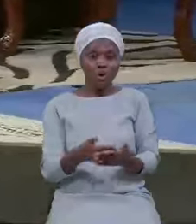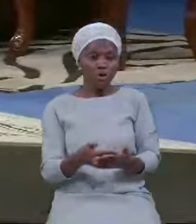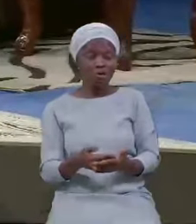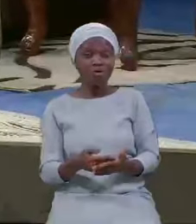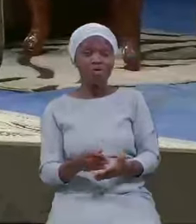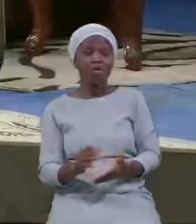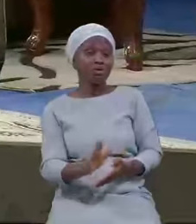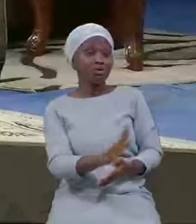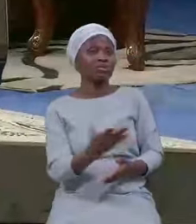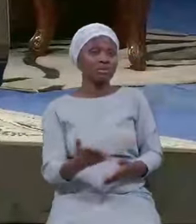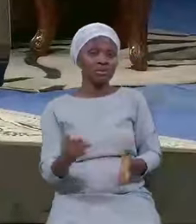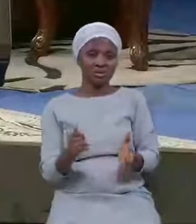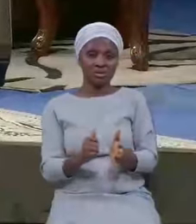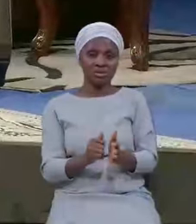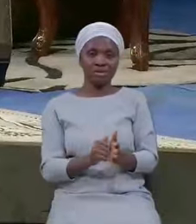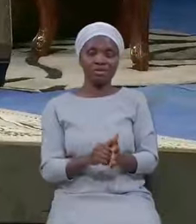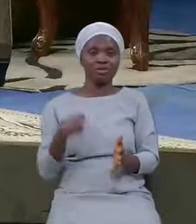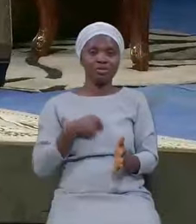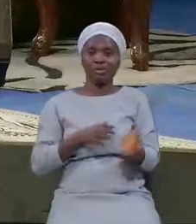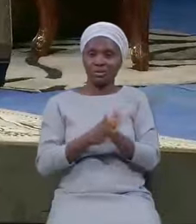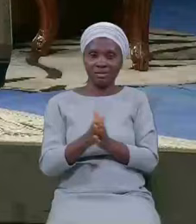que nous désirons s'épuisent.